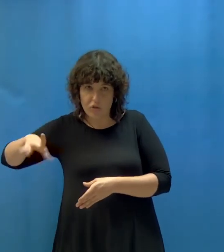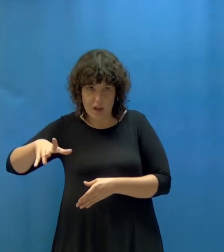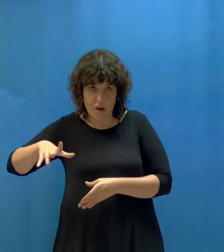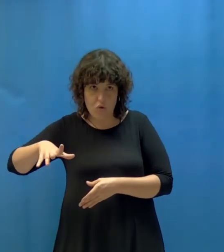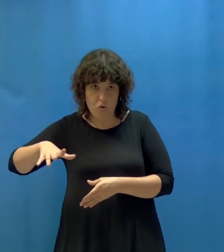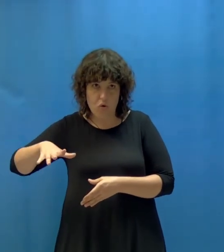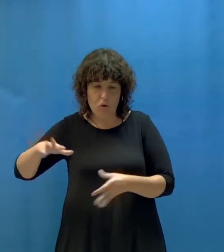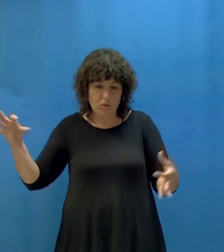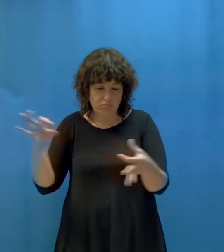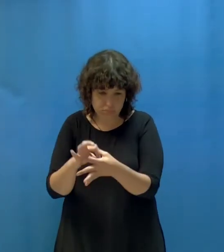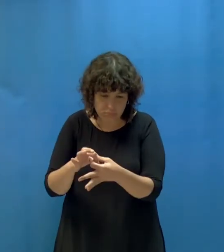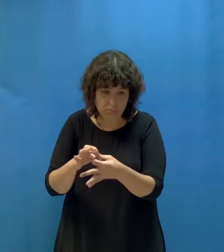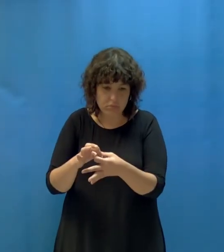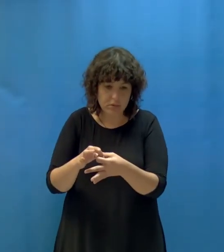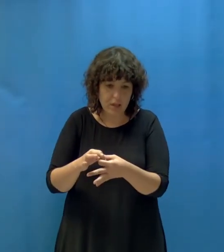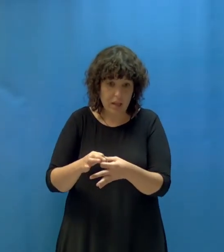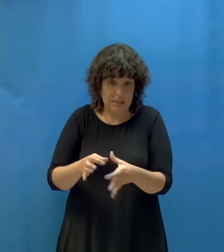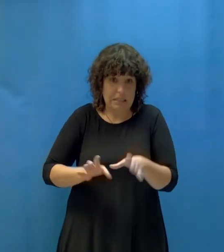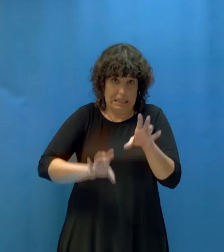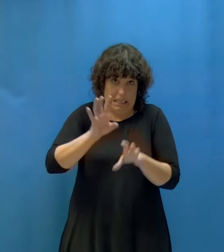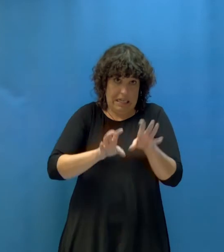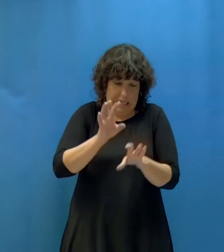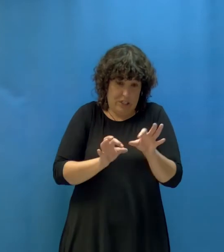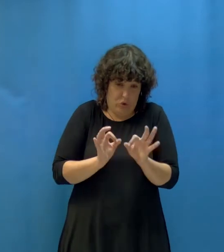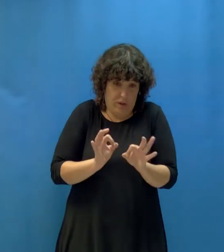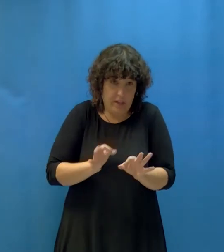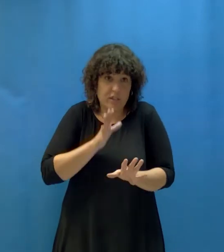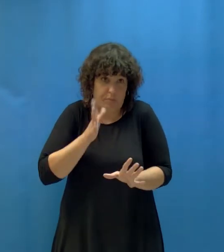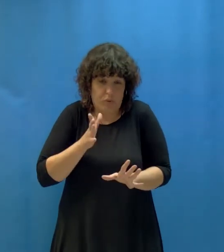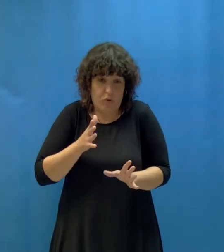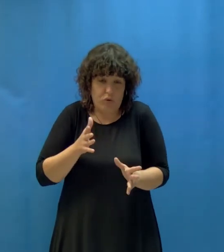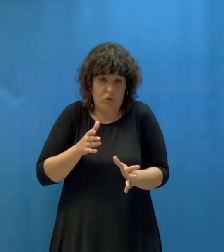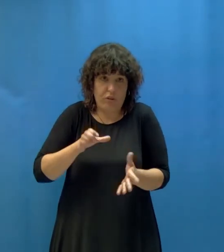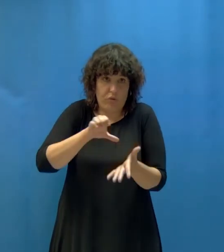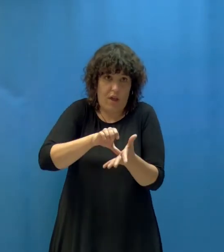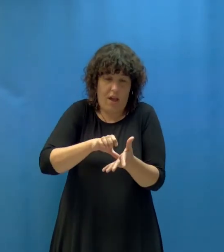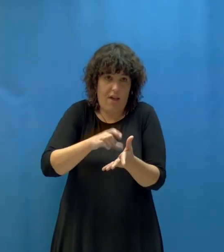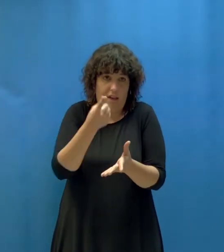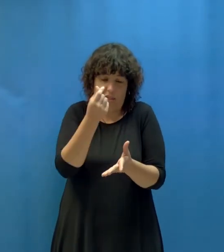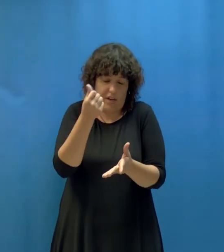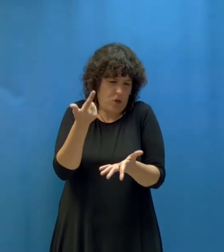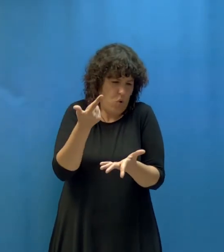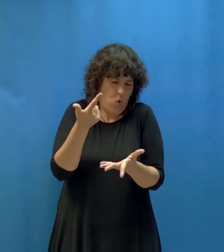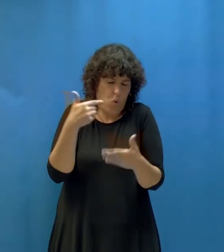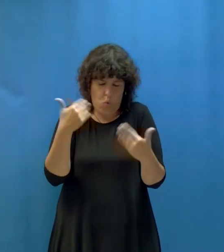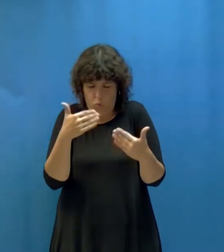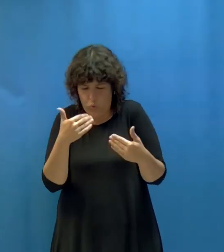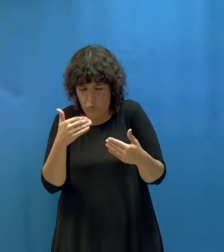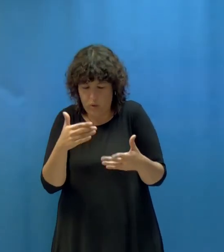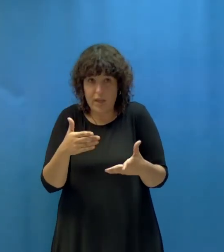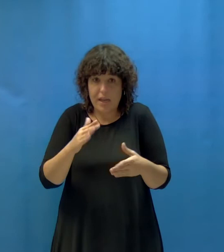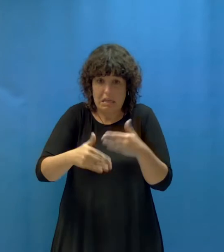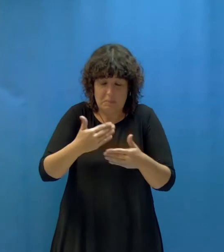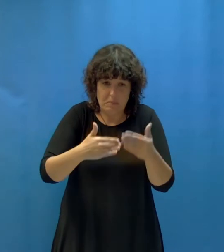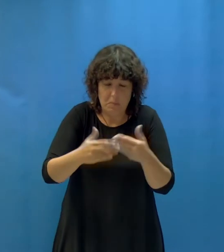port. Davant el risc que l'opció que planteja desenvolupar Port Castelló i que costarà una milionada puga anar i ser obsoleta,